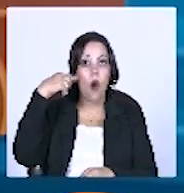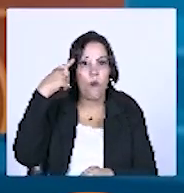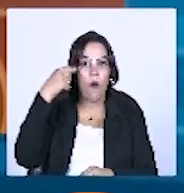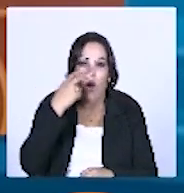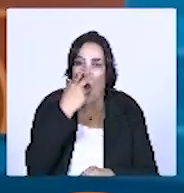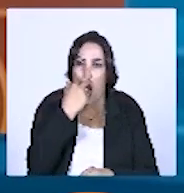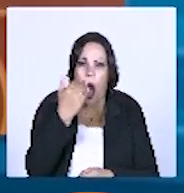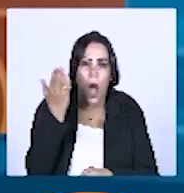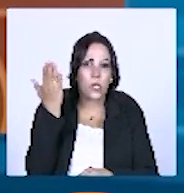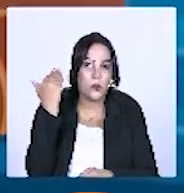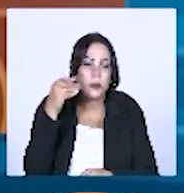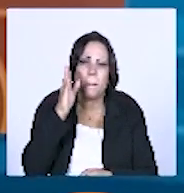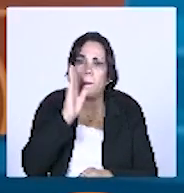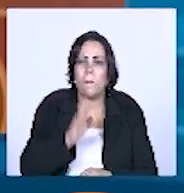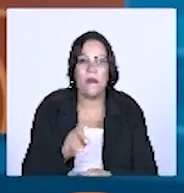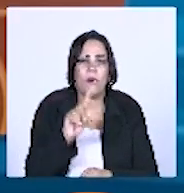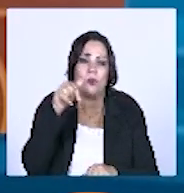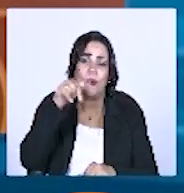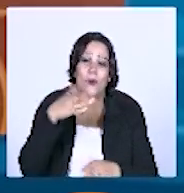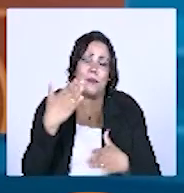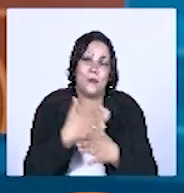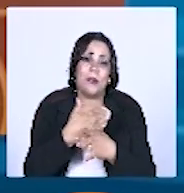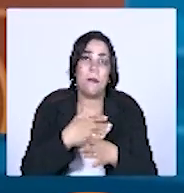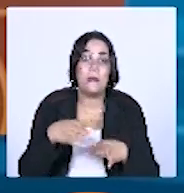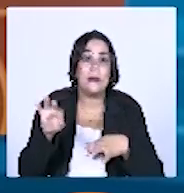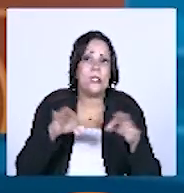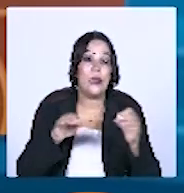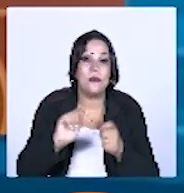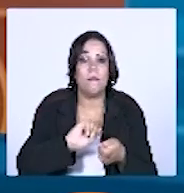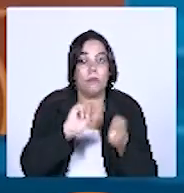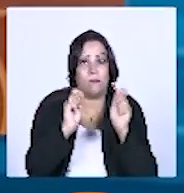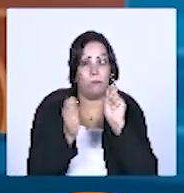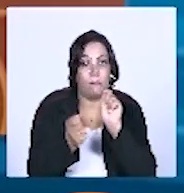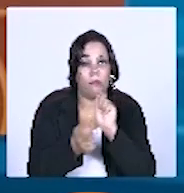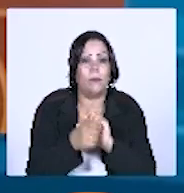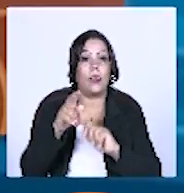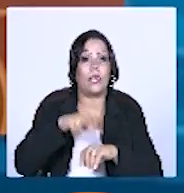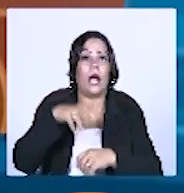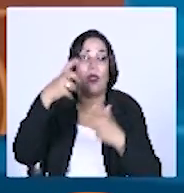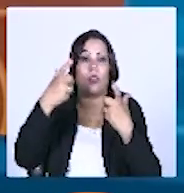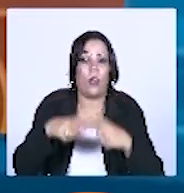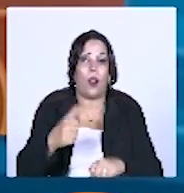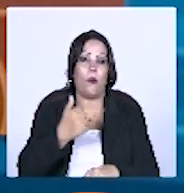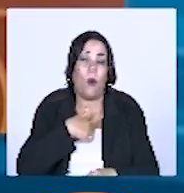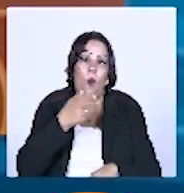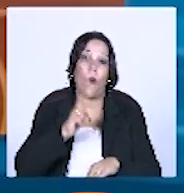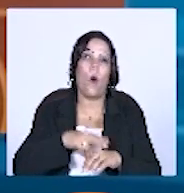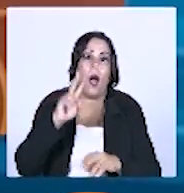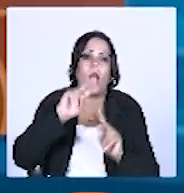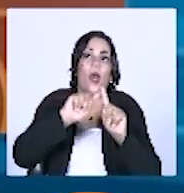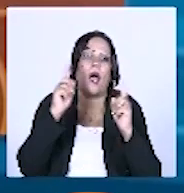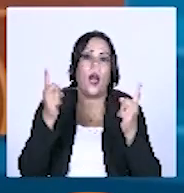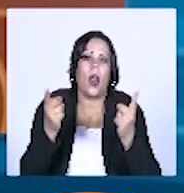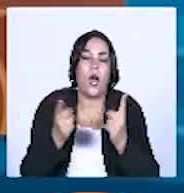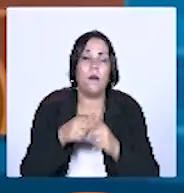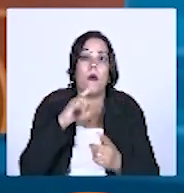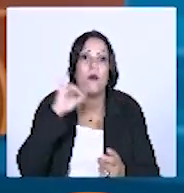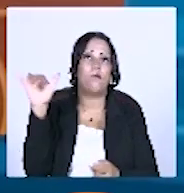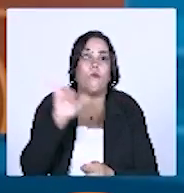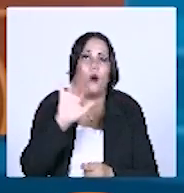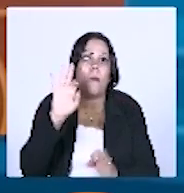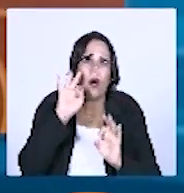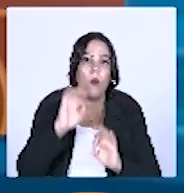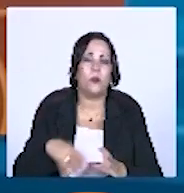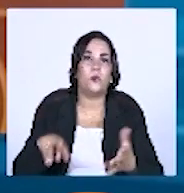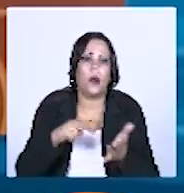لم تعد تصلح في العلاقه مع المتغيرات السياسيه الاقليميه والدوليه واشار الى فكره ضروره قيام